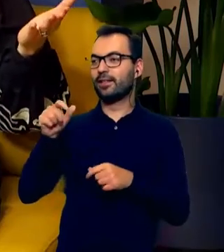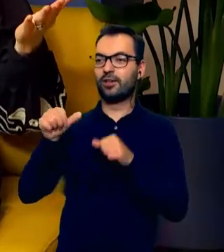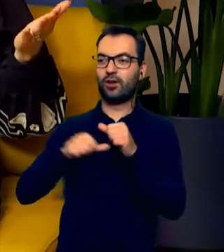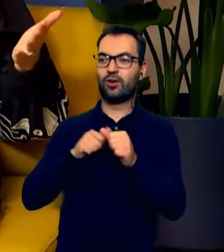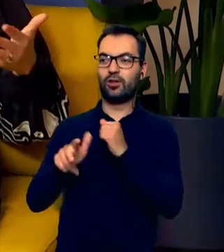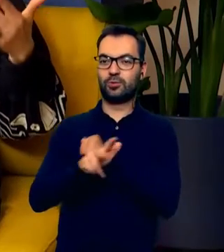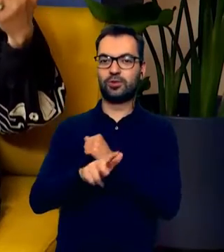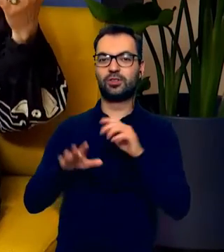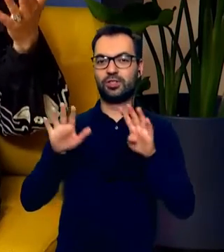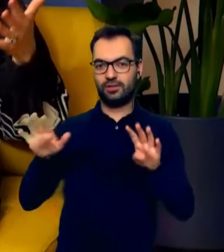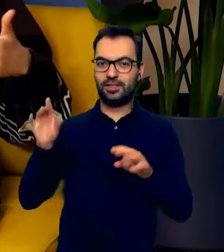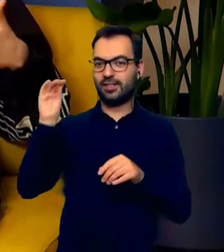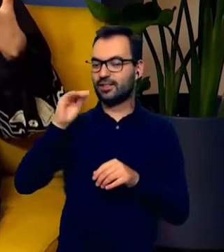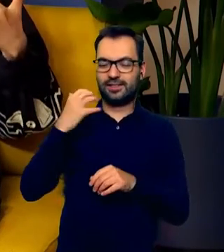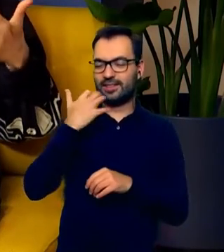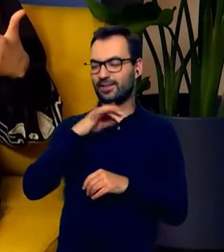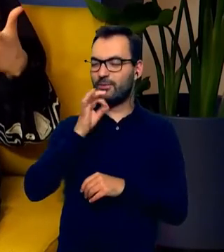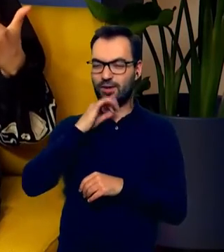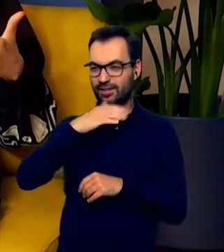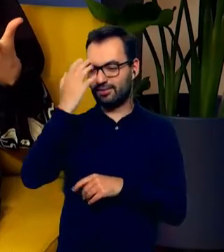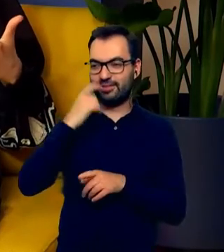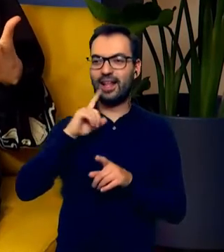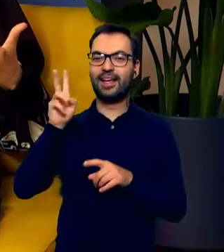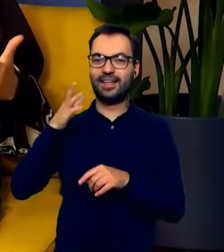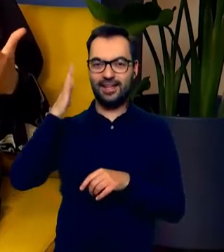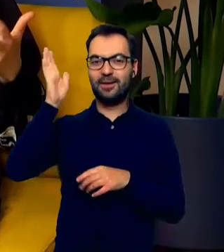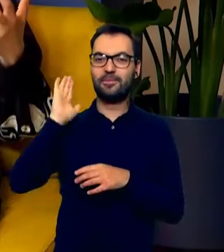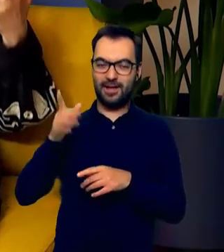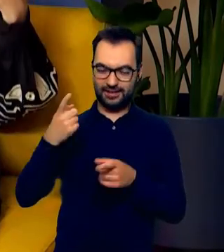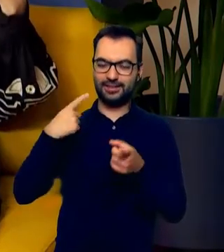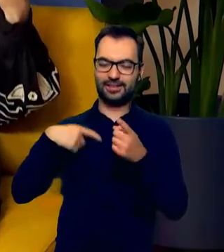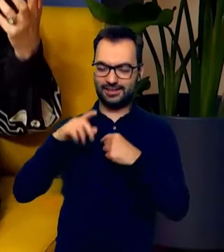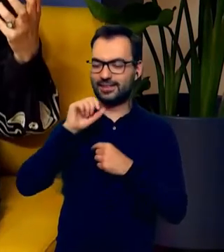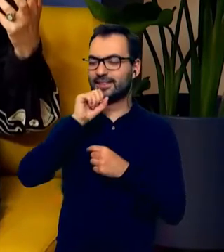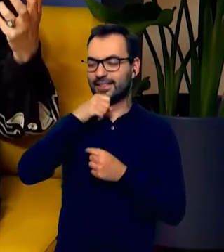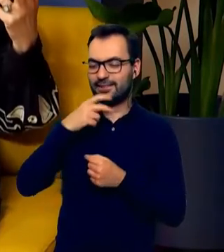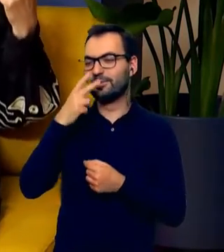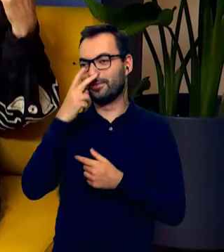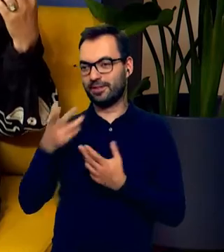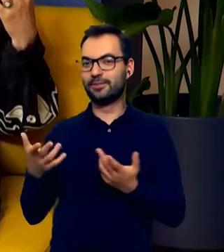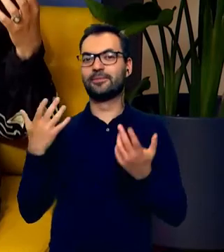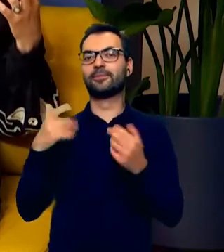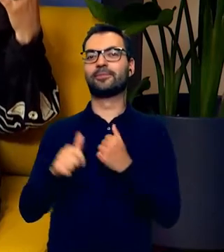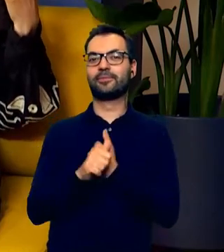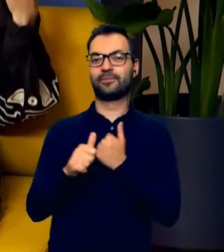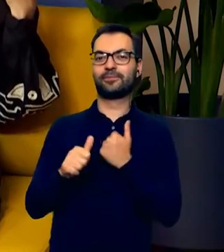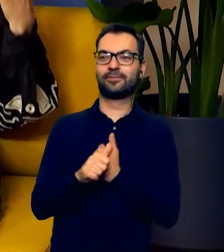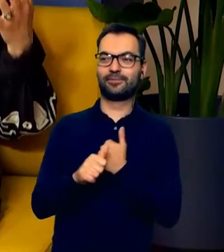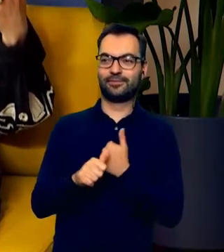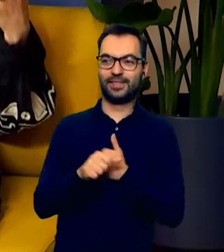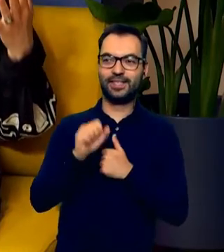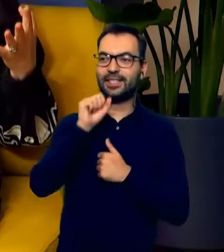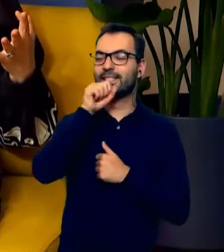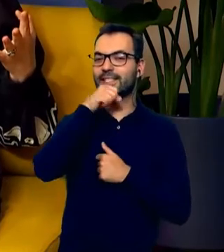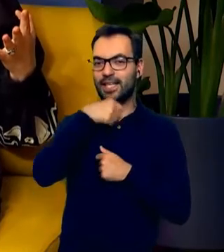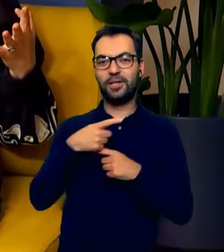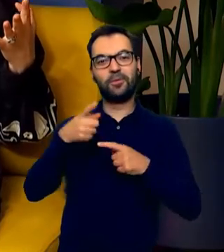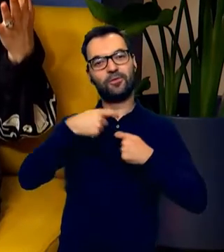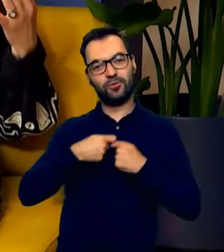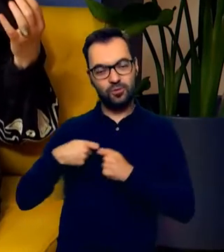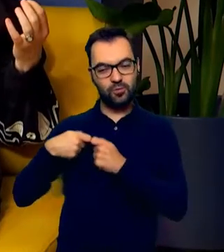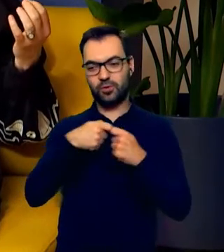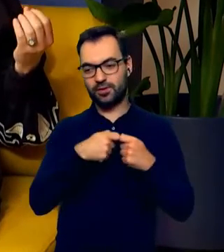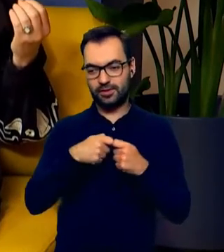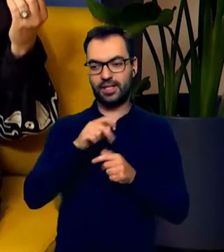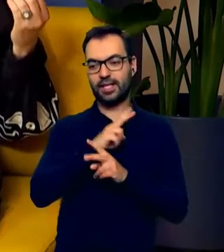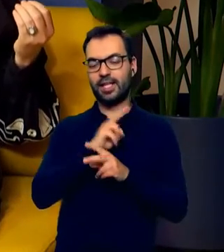roku 89, więc jeszcze nie wiesz, co to znaczy, ale kiedyś będziesz na naszym miejscu i po prostu chodzi o to, że starzejmy się wspólnie